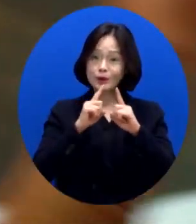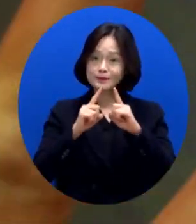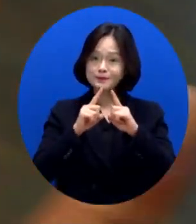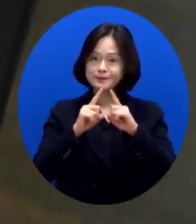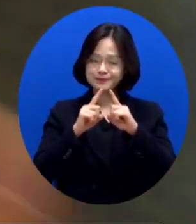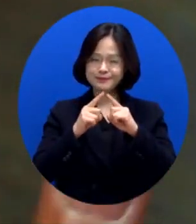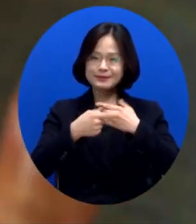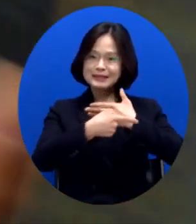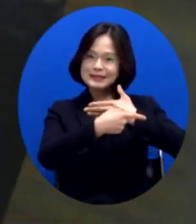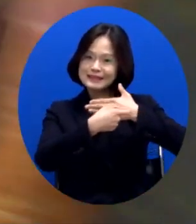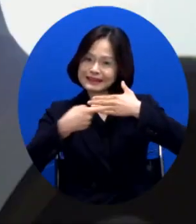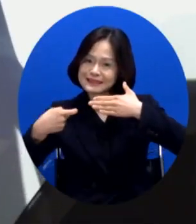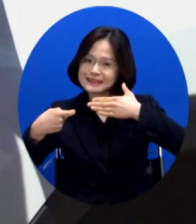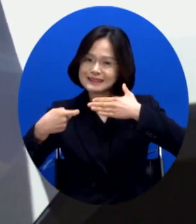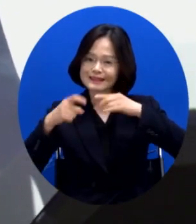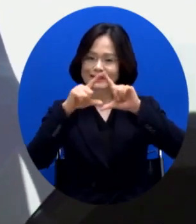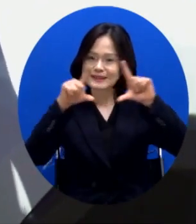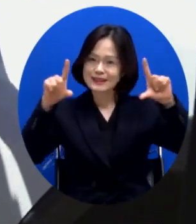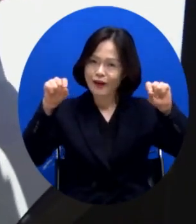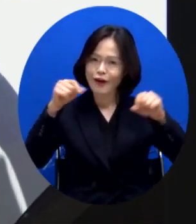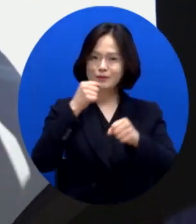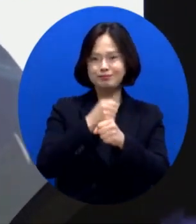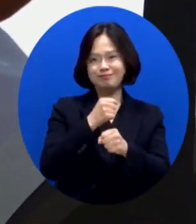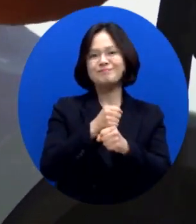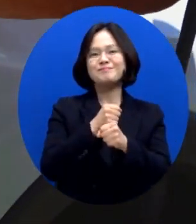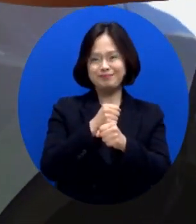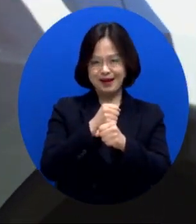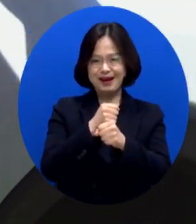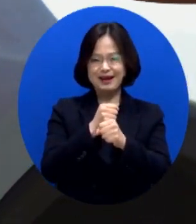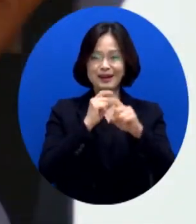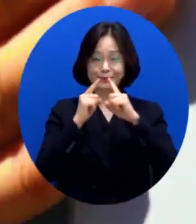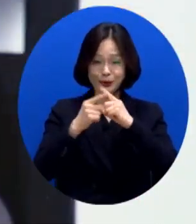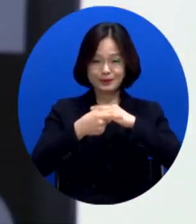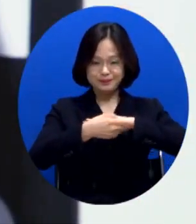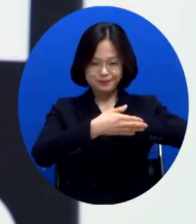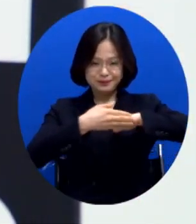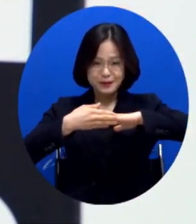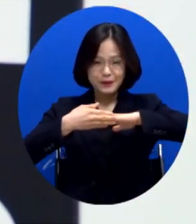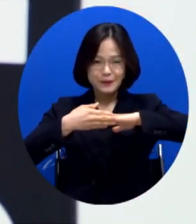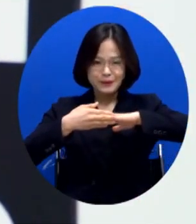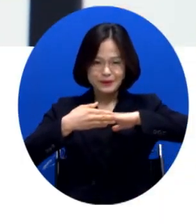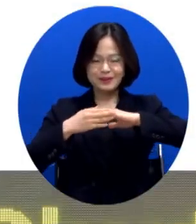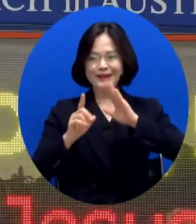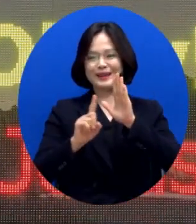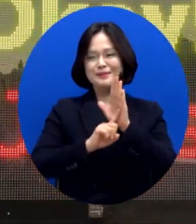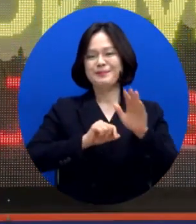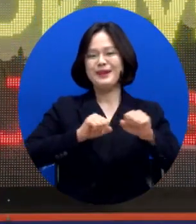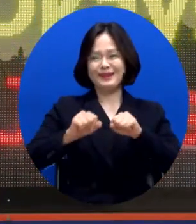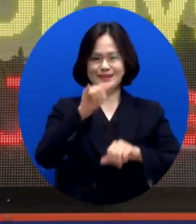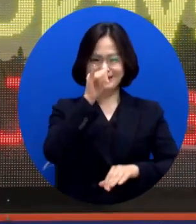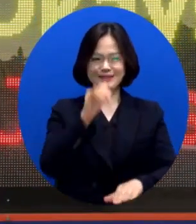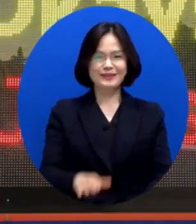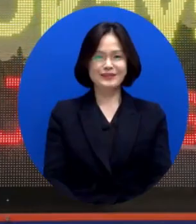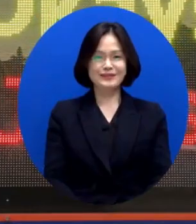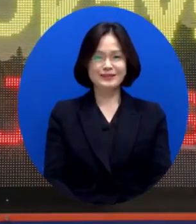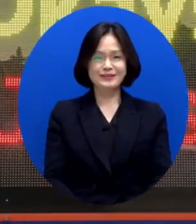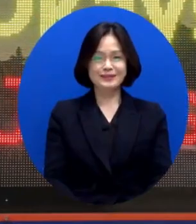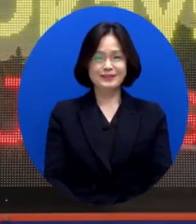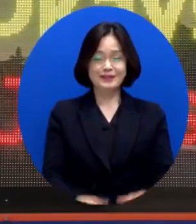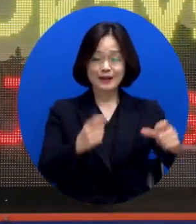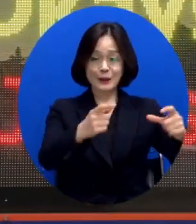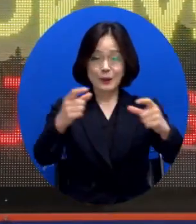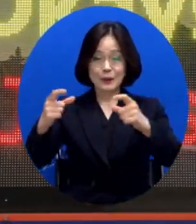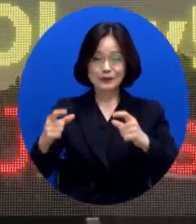포스터와 마그네틱 스티커를 제작해 복음 광고 캠페인을 시작한 것입니다. 지역 곳곳에 복음